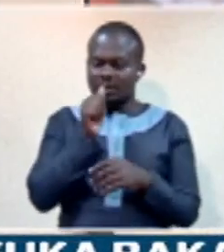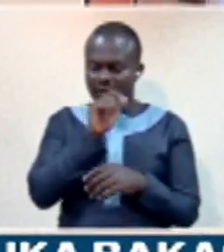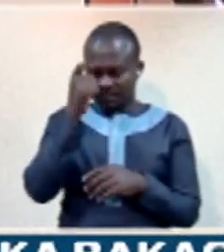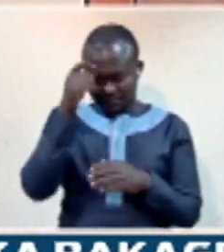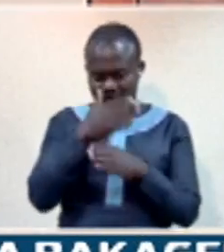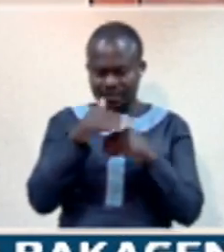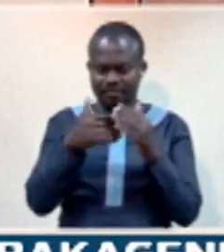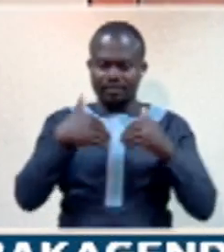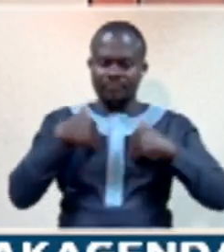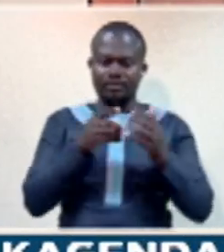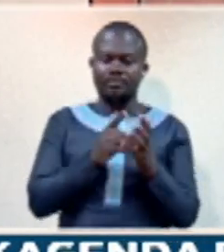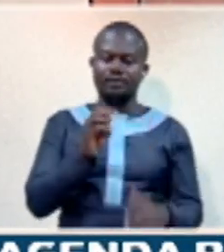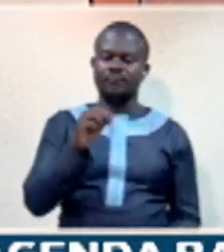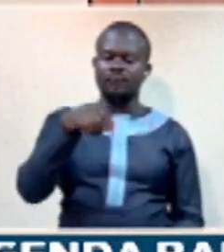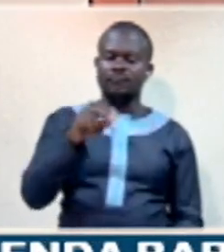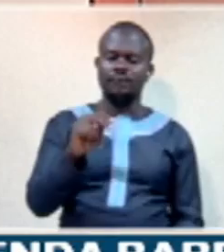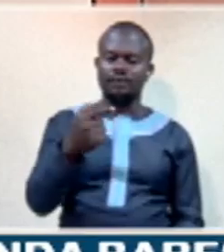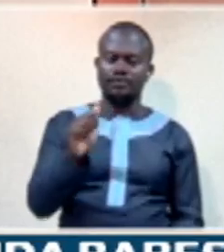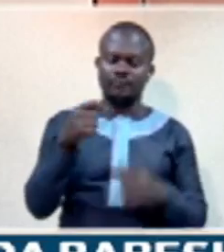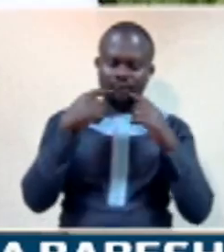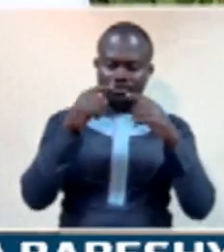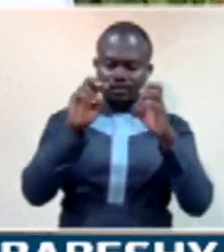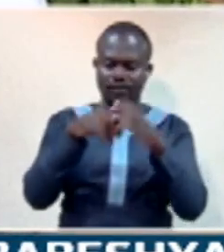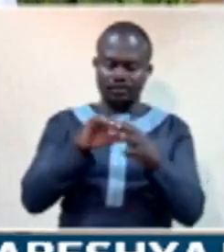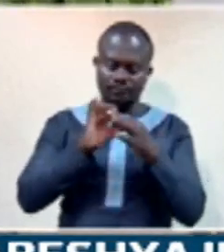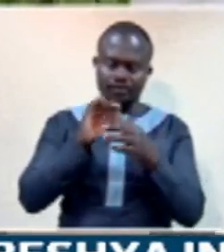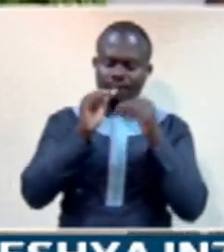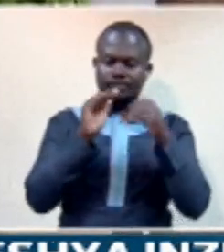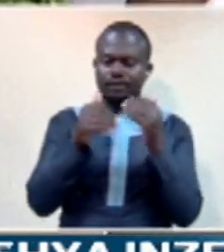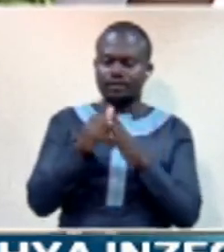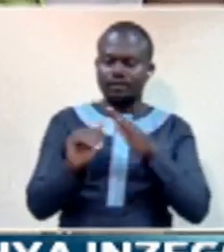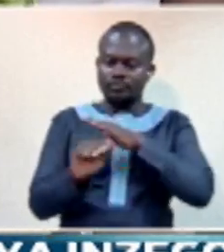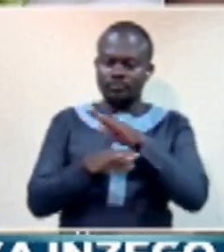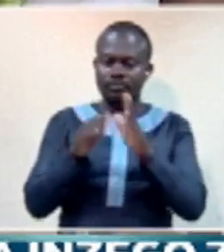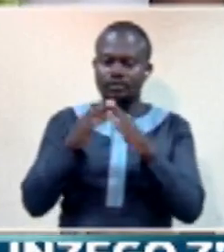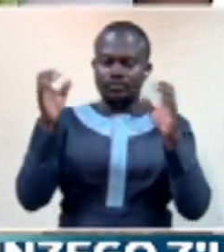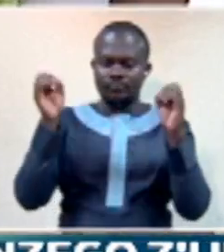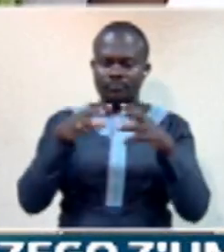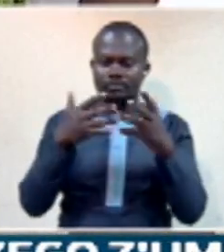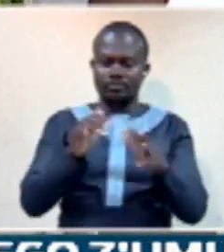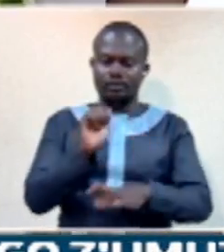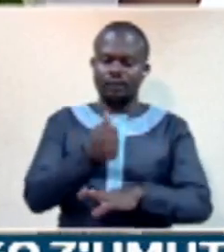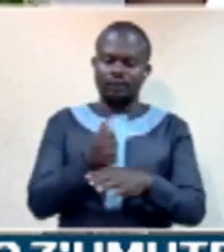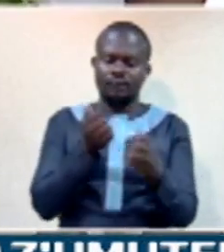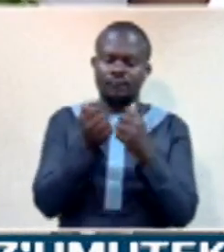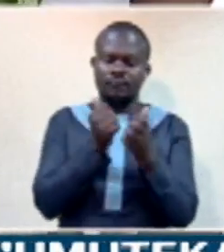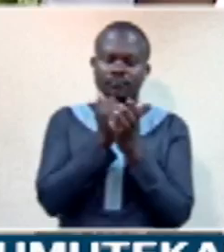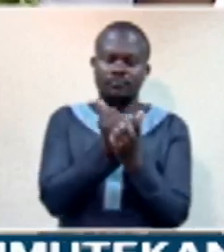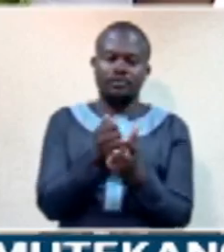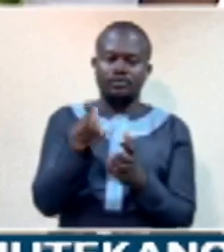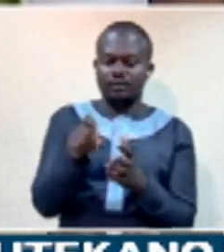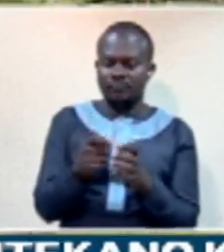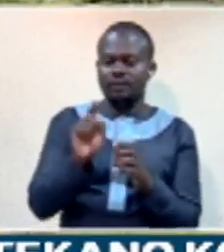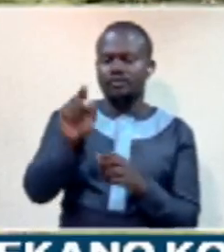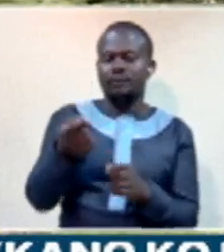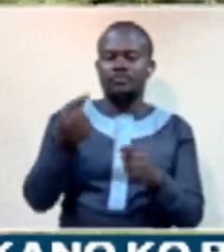muri Minisiteri y'Ubuzima Dr. Mpunga Tarsis avuga ko ku bufatanye n'inzego z'ibanze mu mujyi wa Kigali hamaze gushyirwaho imodoka zizajya zifasha ababikeneye kujya no